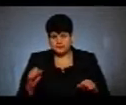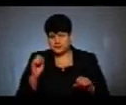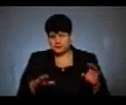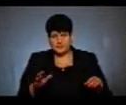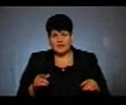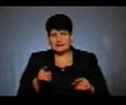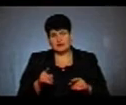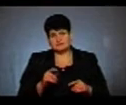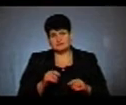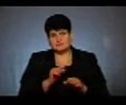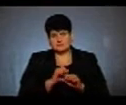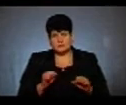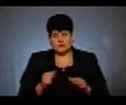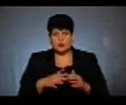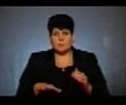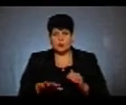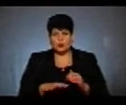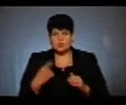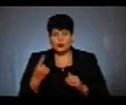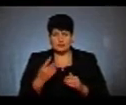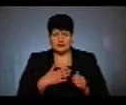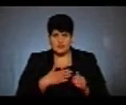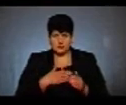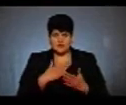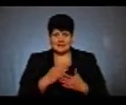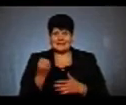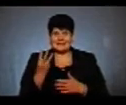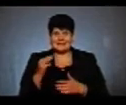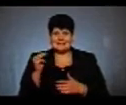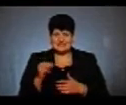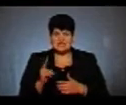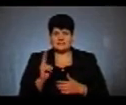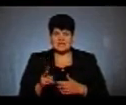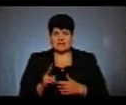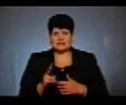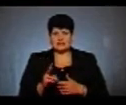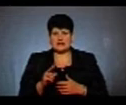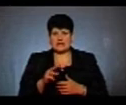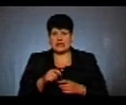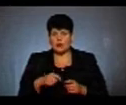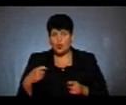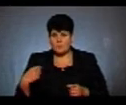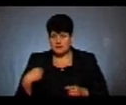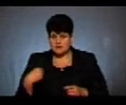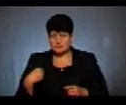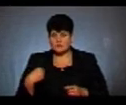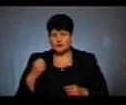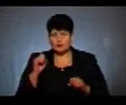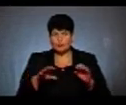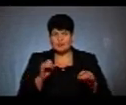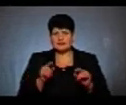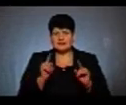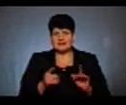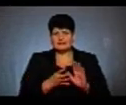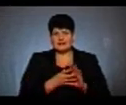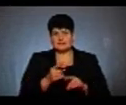значить, польоти заборонені. Якщо взяти площа області нашої, складає майже 13 тисяч квадратних кілометрів, то обробку тут проводили лише на